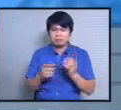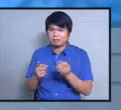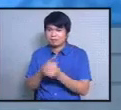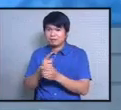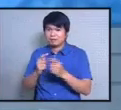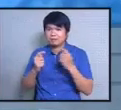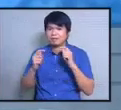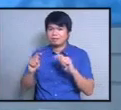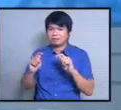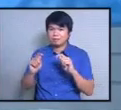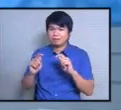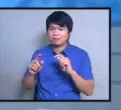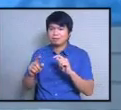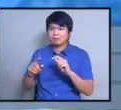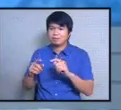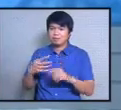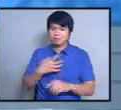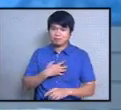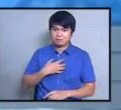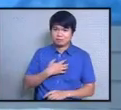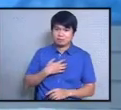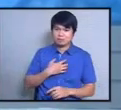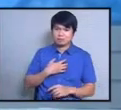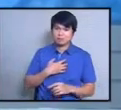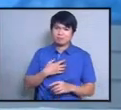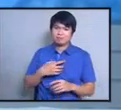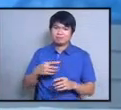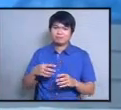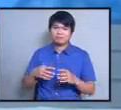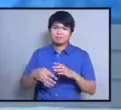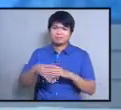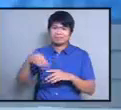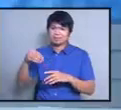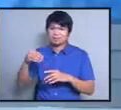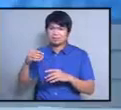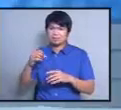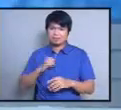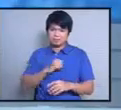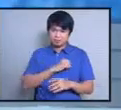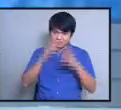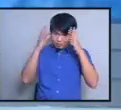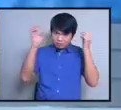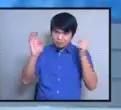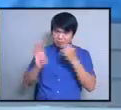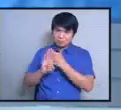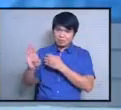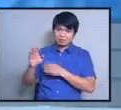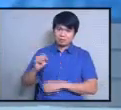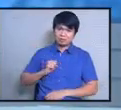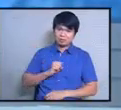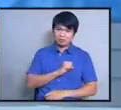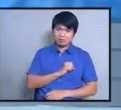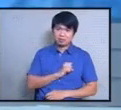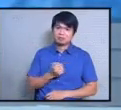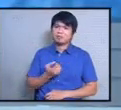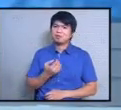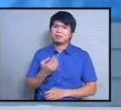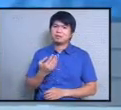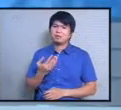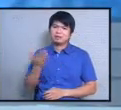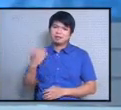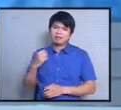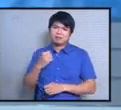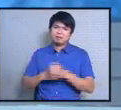Bilang protesta, nagbitiw din si Pimentel bilang Senate President. Bumalik ulit si Pimentel sa Senado pero sa mga nakaraang mga taon, magmula nang